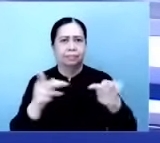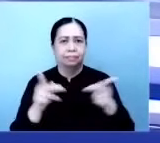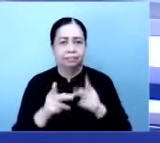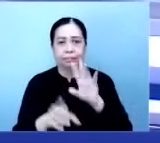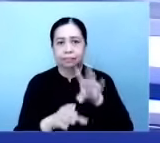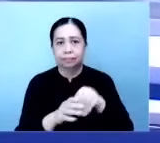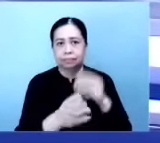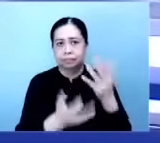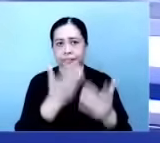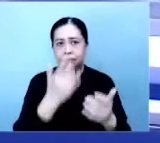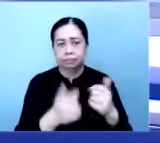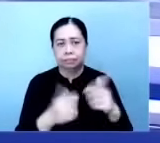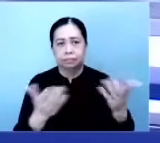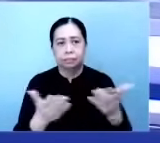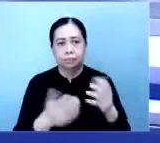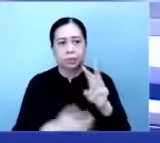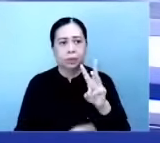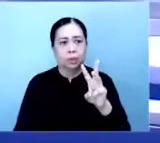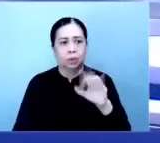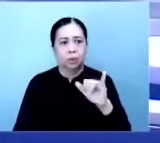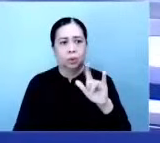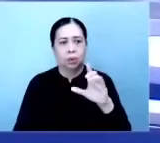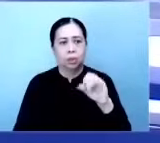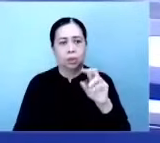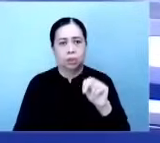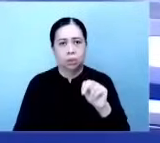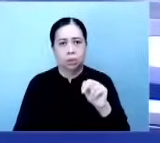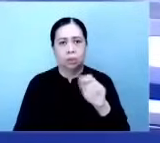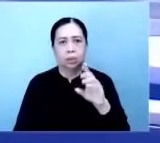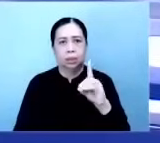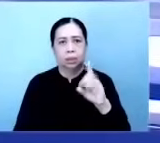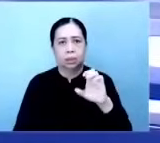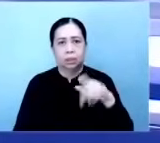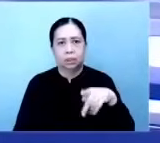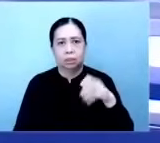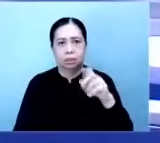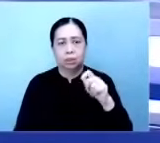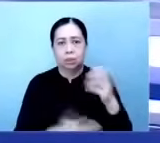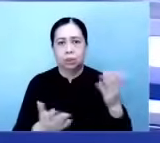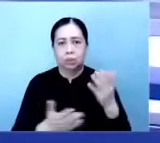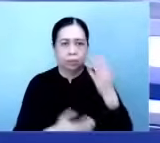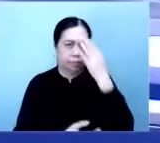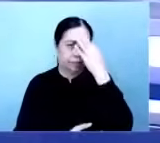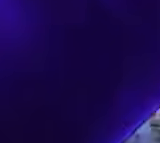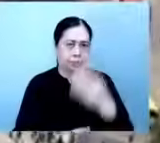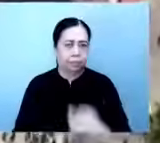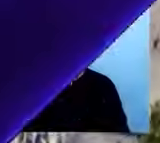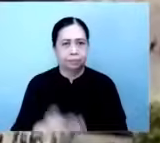ang warehouse ng Wilcon Depot sa Baliwag, Bulacan. Nasa frontline na balitang yan si Marilyn Enriquez.